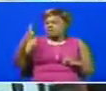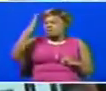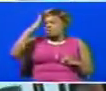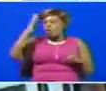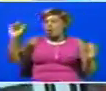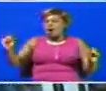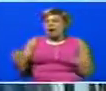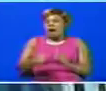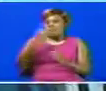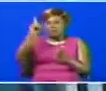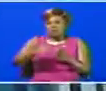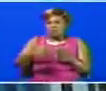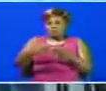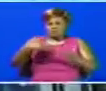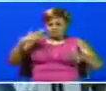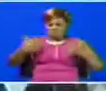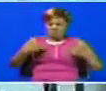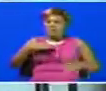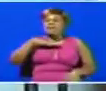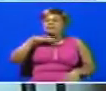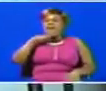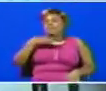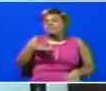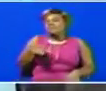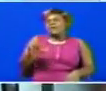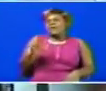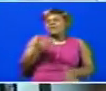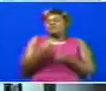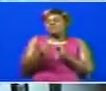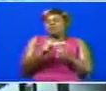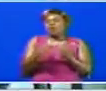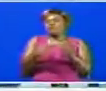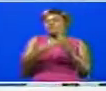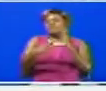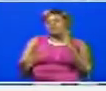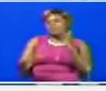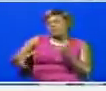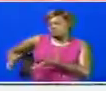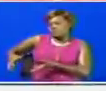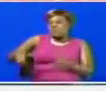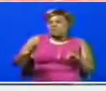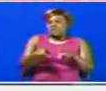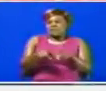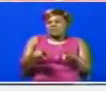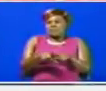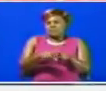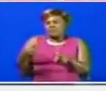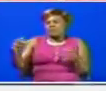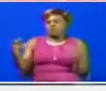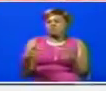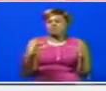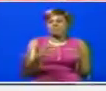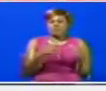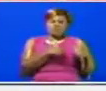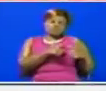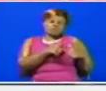kilichofanyika kabla ya mchezaji huyo kuaga dunia. Okombe alikuwa mwanaspoti wa kutegemewa wa Raga ambaye pia alikuwa anaviziwa na vilabu vingine.